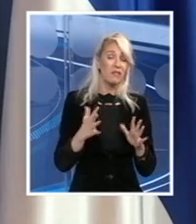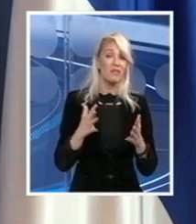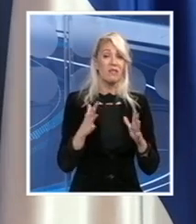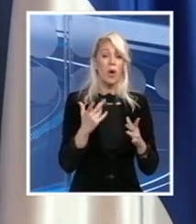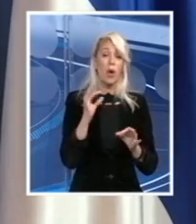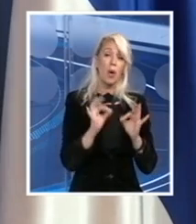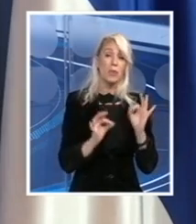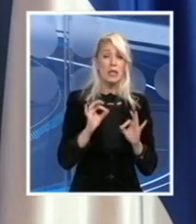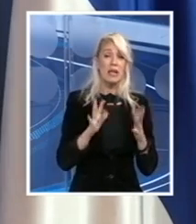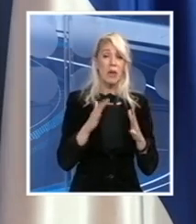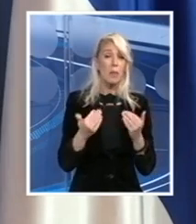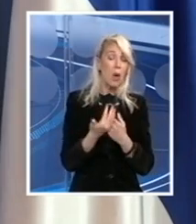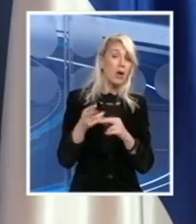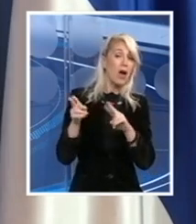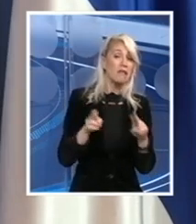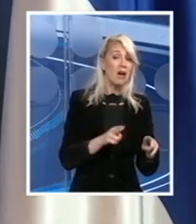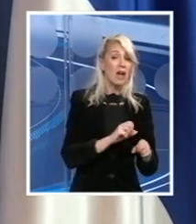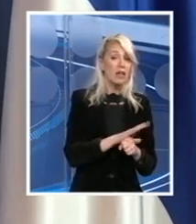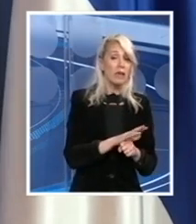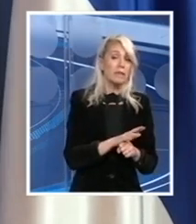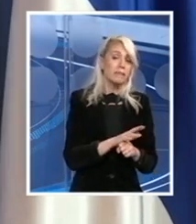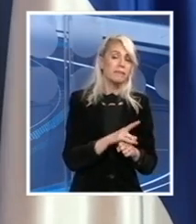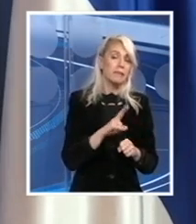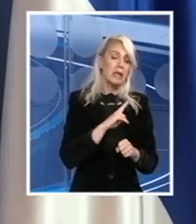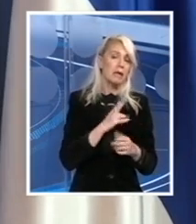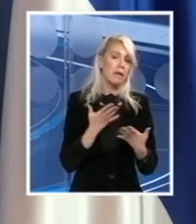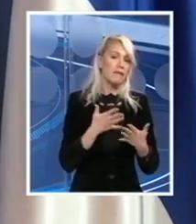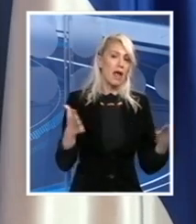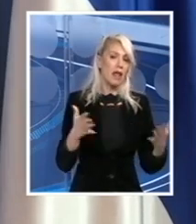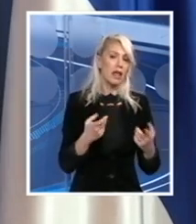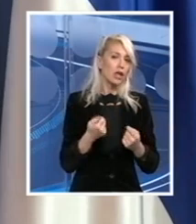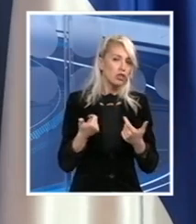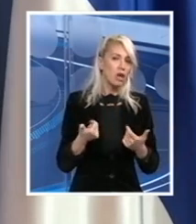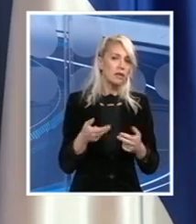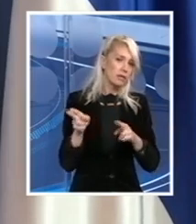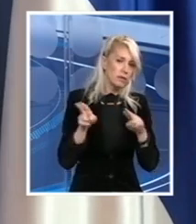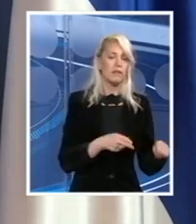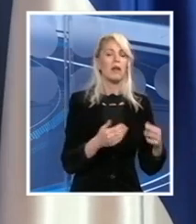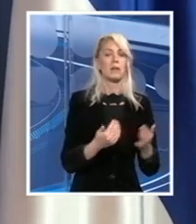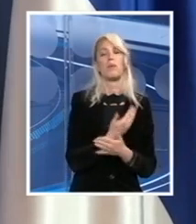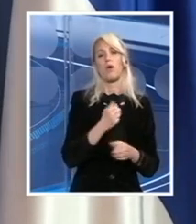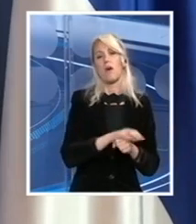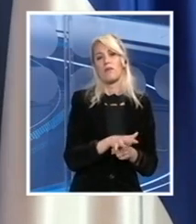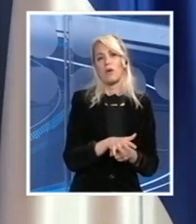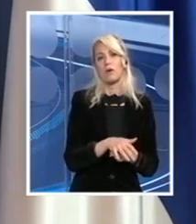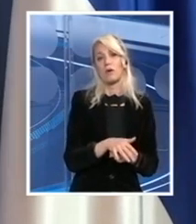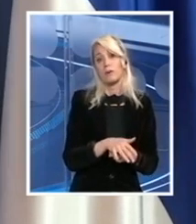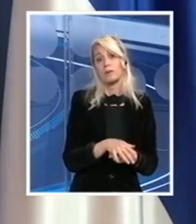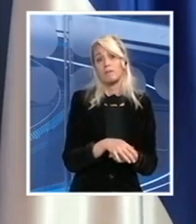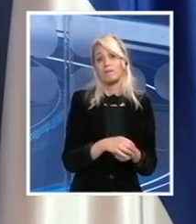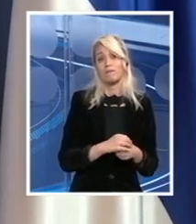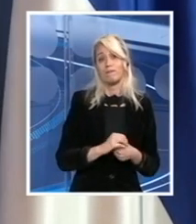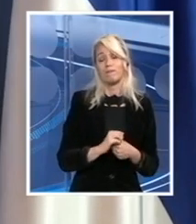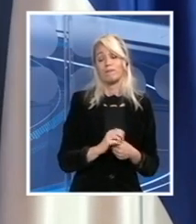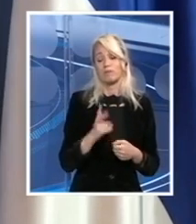se povratiti virus, je sve veća i veća kako vreme prolazi i kako vidimo da je on sve se jašnije učvršćuje